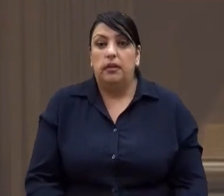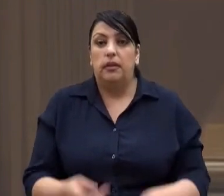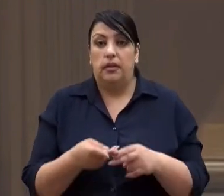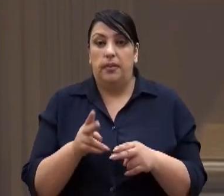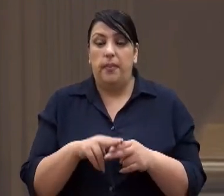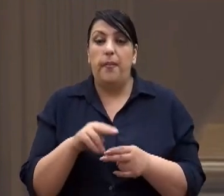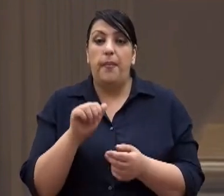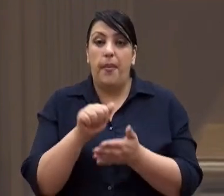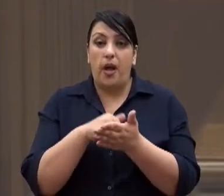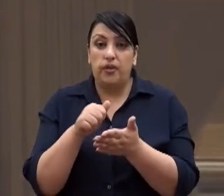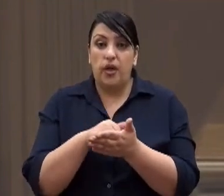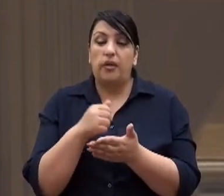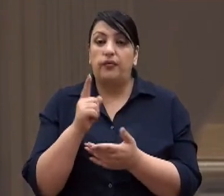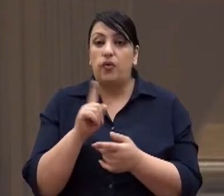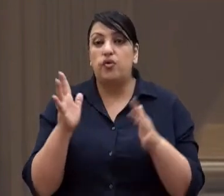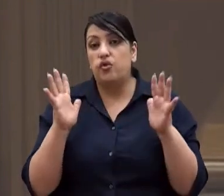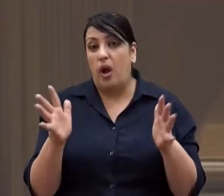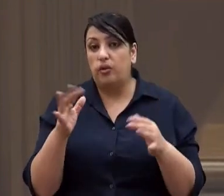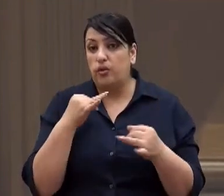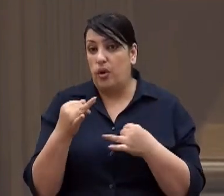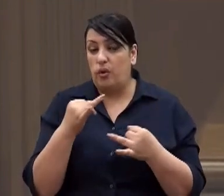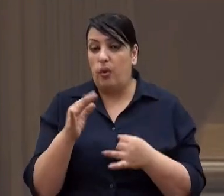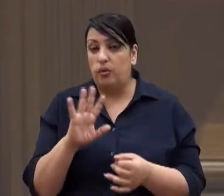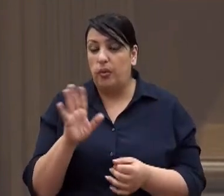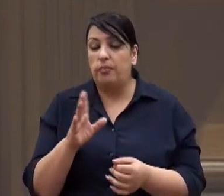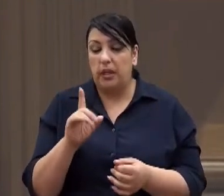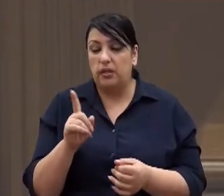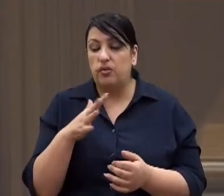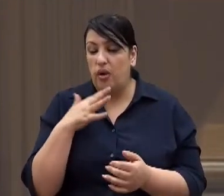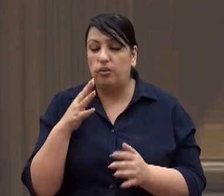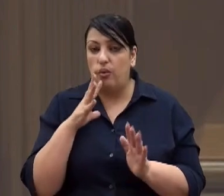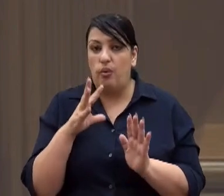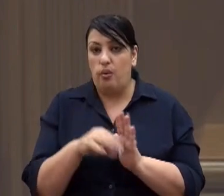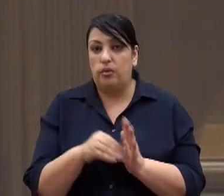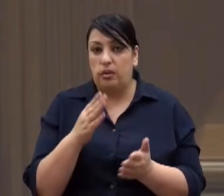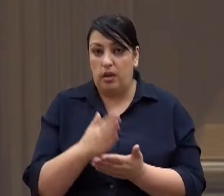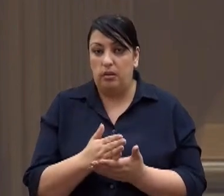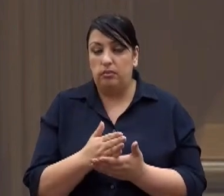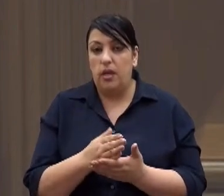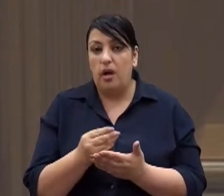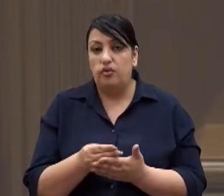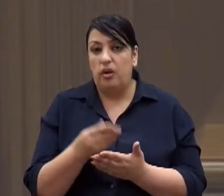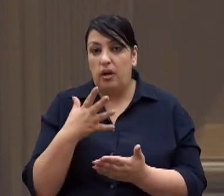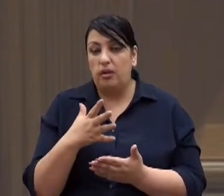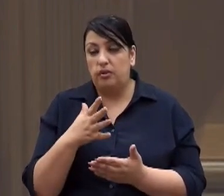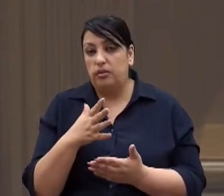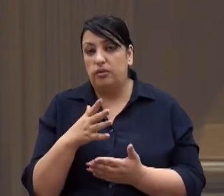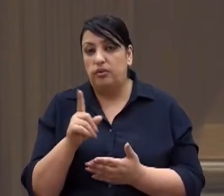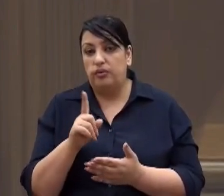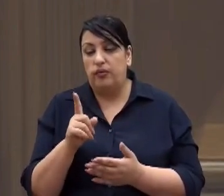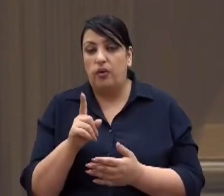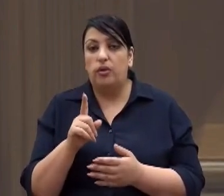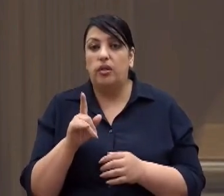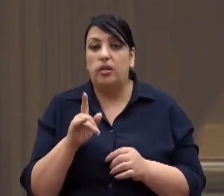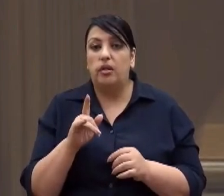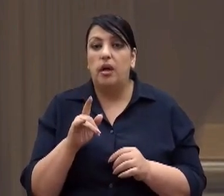պատճառը, որի մասին այդքան շատ չի խոսվում, բայց որը իրականում շատ ավելի խորն է, դա արժեքային համակարգն է։ Մենք ոչ թե